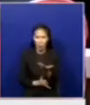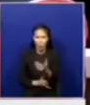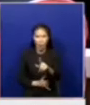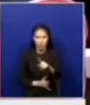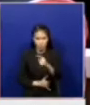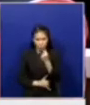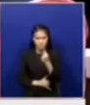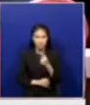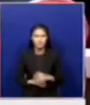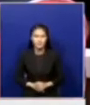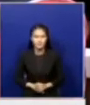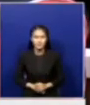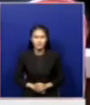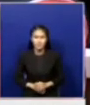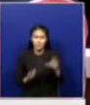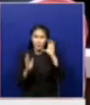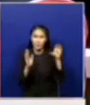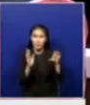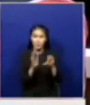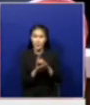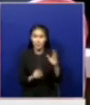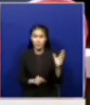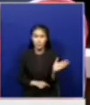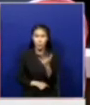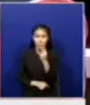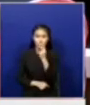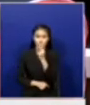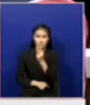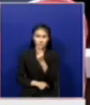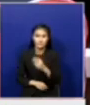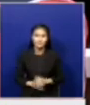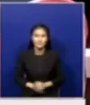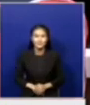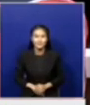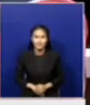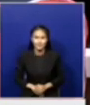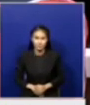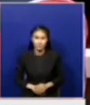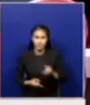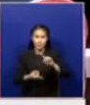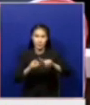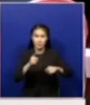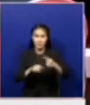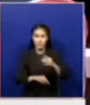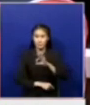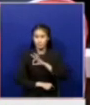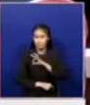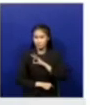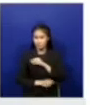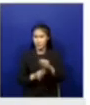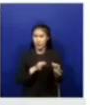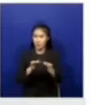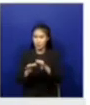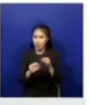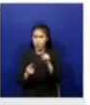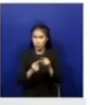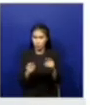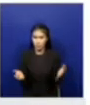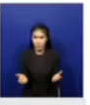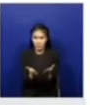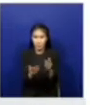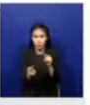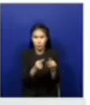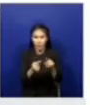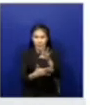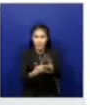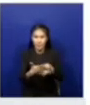สไลด์ถัดไปครับท่านประธานเพื่อนสมาชิกได้อภิปรายให้การสนับสนุนแผนง